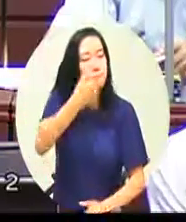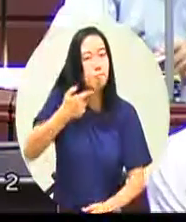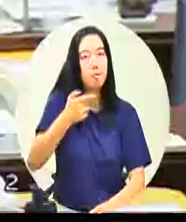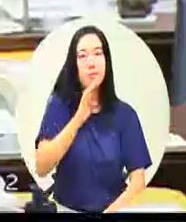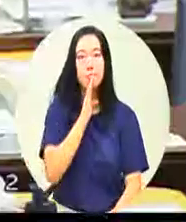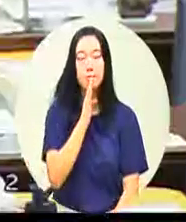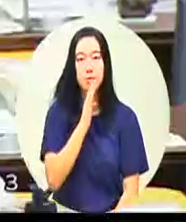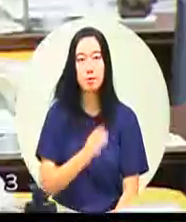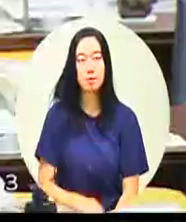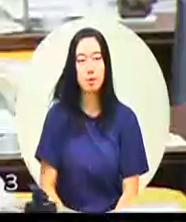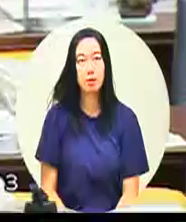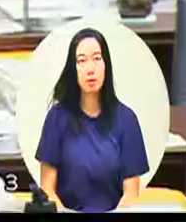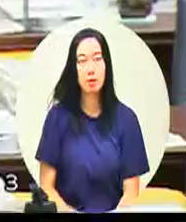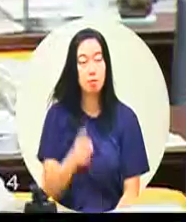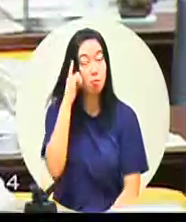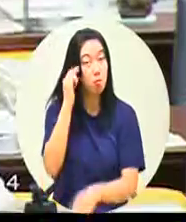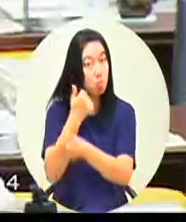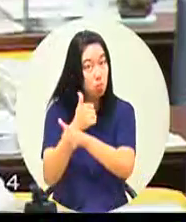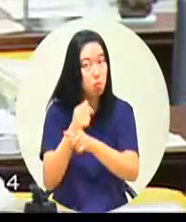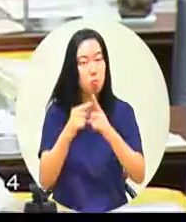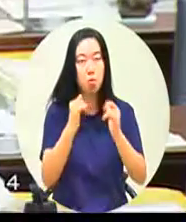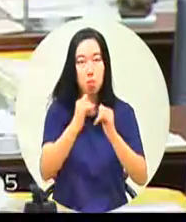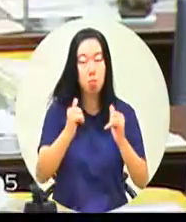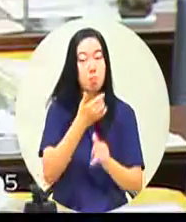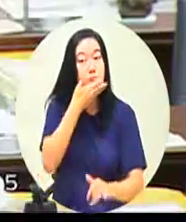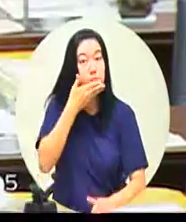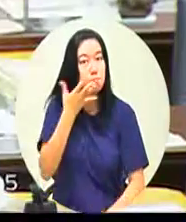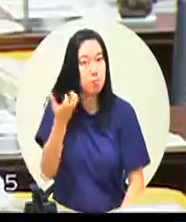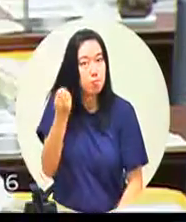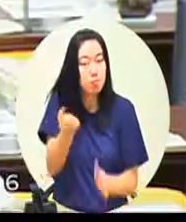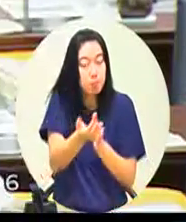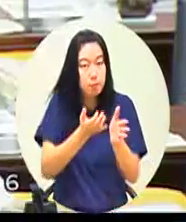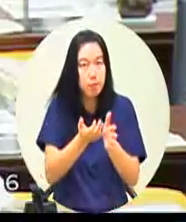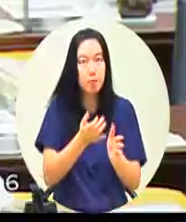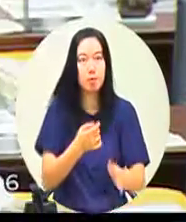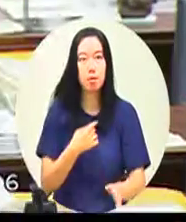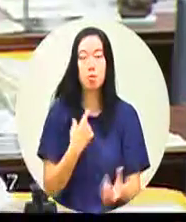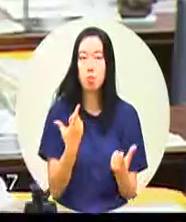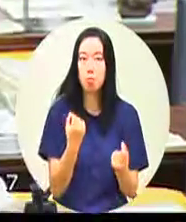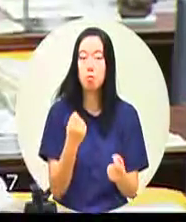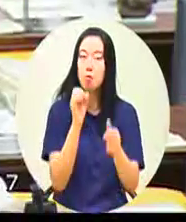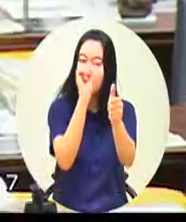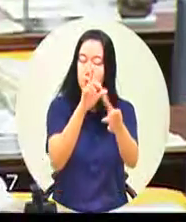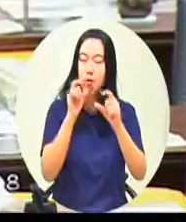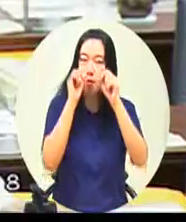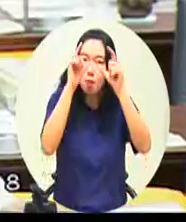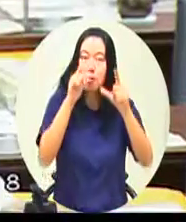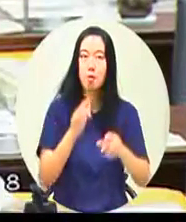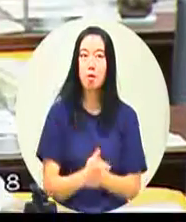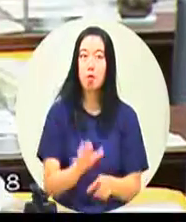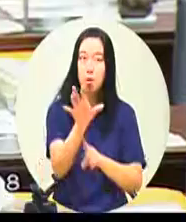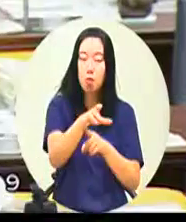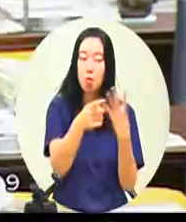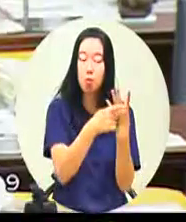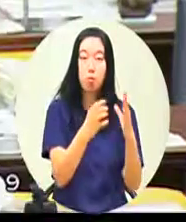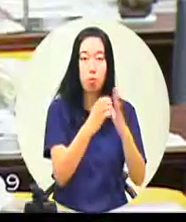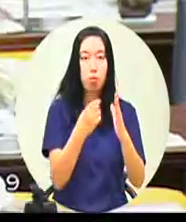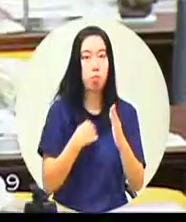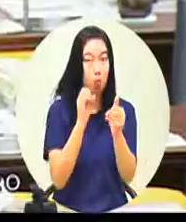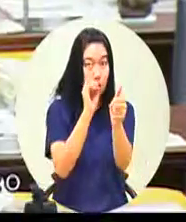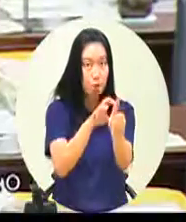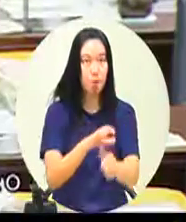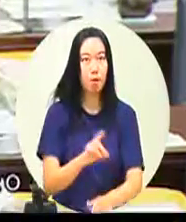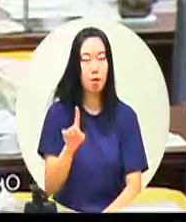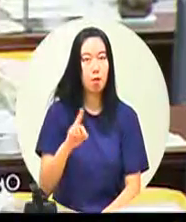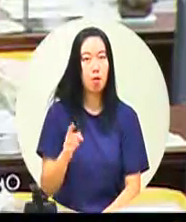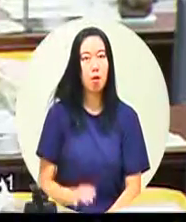请坐。在考量市民绝大多数的利益的前提之下，我也要提醒我们的农业局哦。就尊重